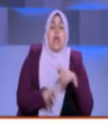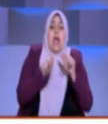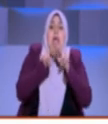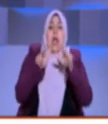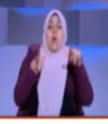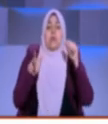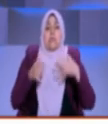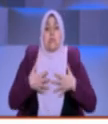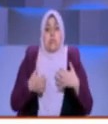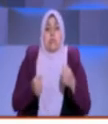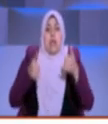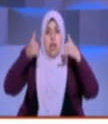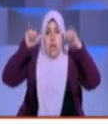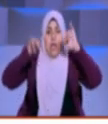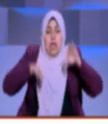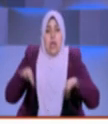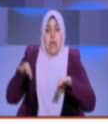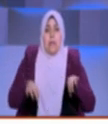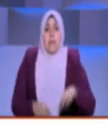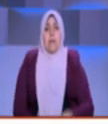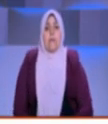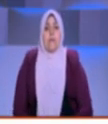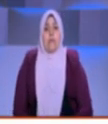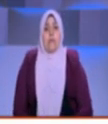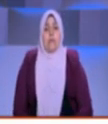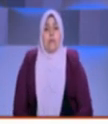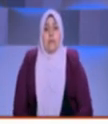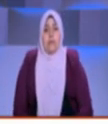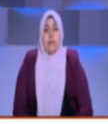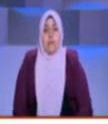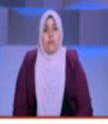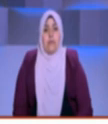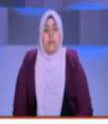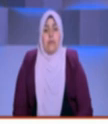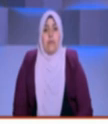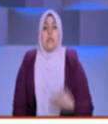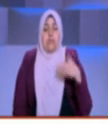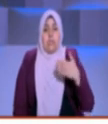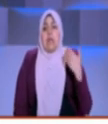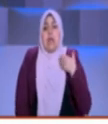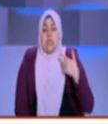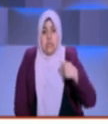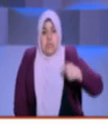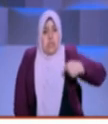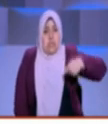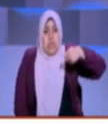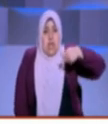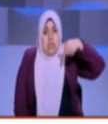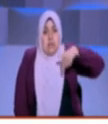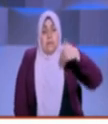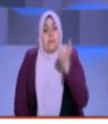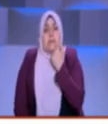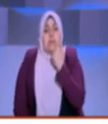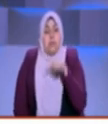الصحة الإسباني سلفاتورية أن هذه الزيادات التي سجلتها بسبب أن الحكومة